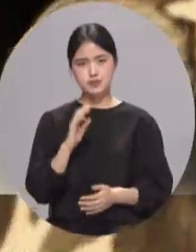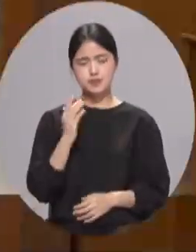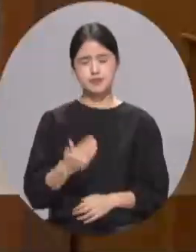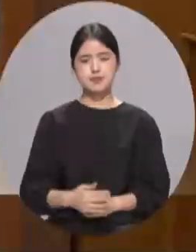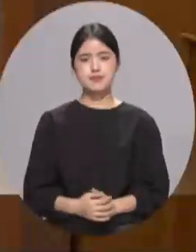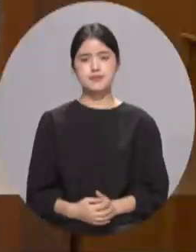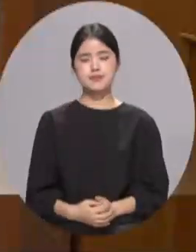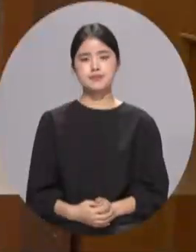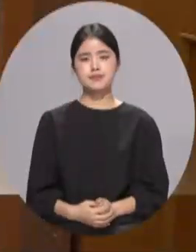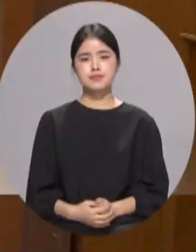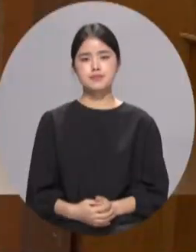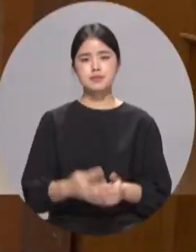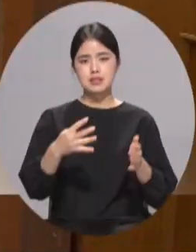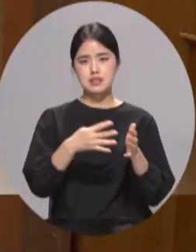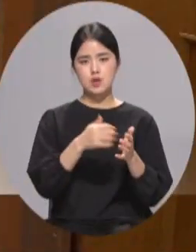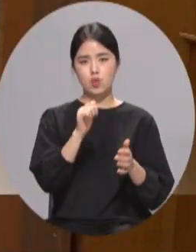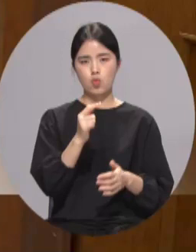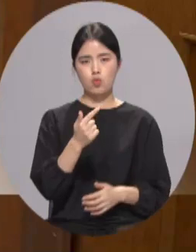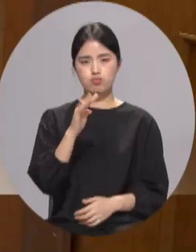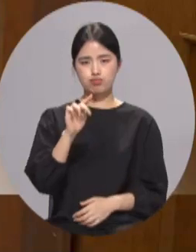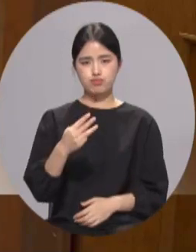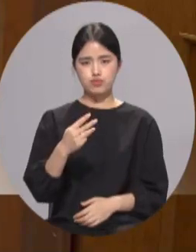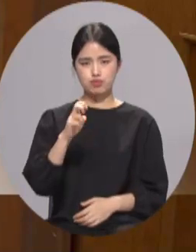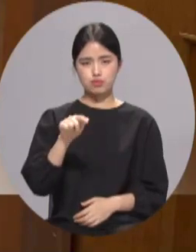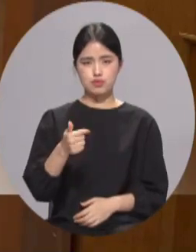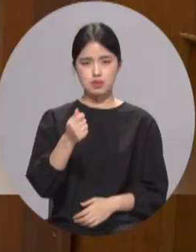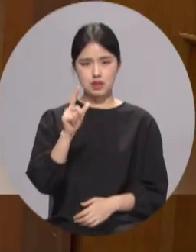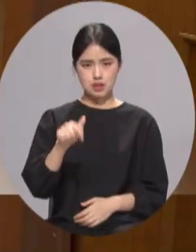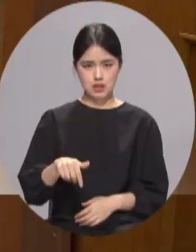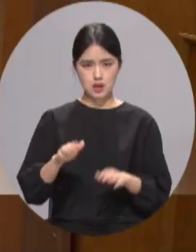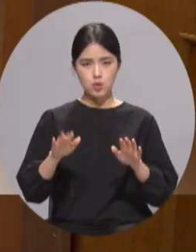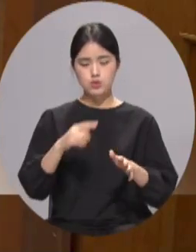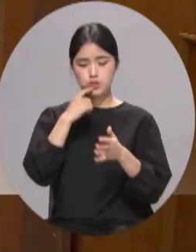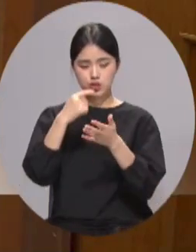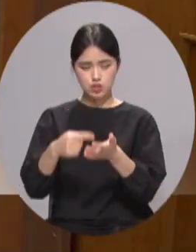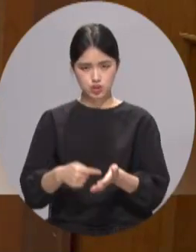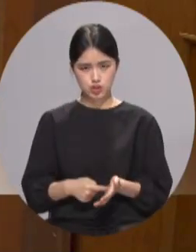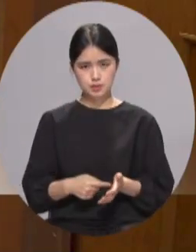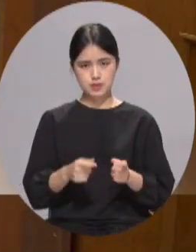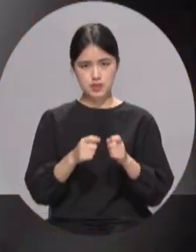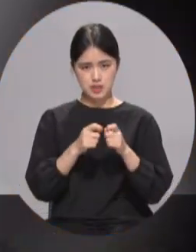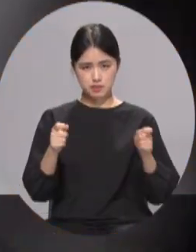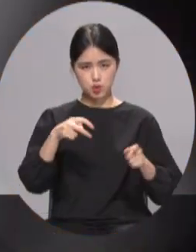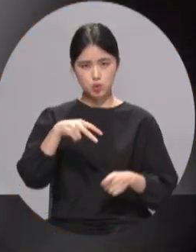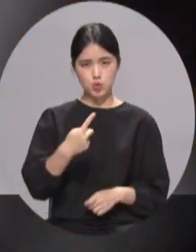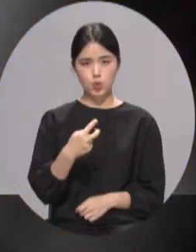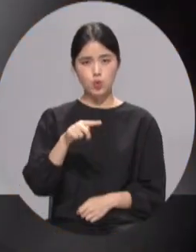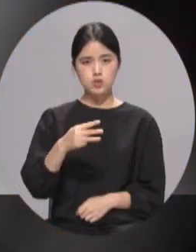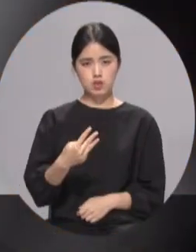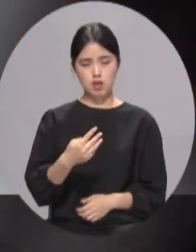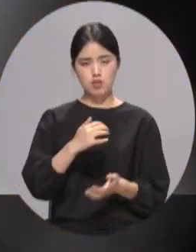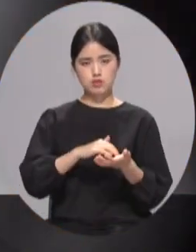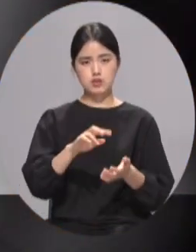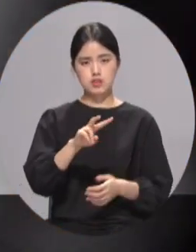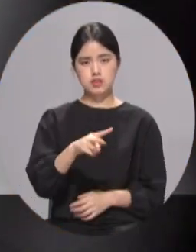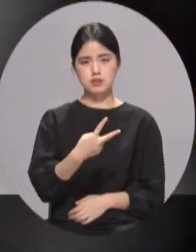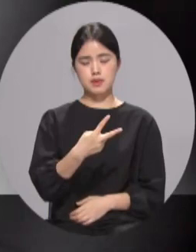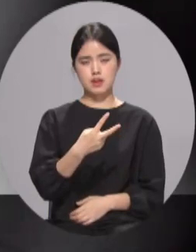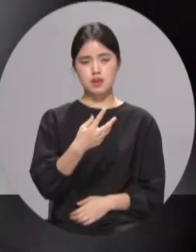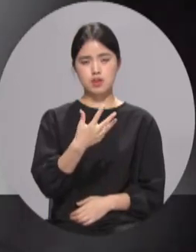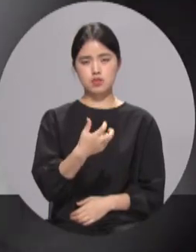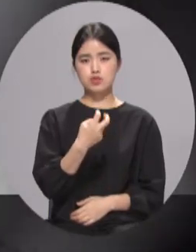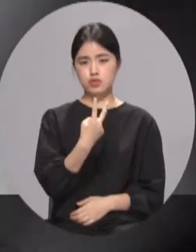집계됐습니다. 사단법인 혼뿔 문학에 따르면 올해 공모전에 접수된 장편 소설 수는 총